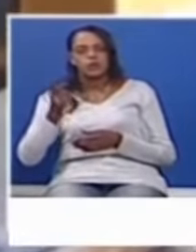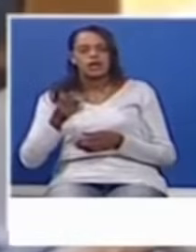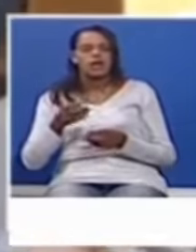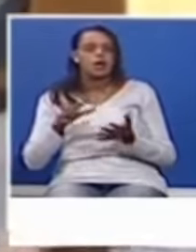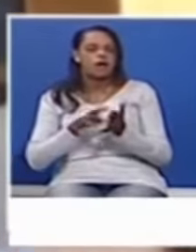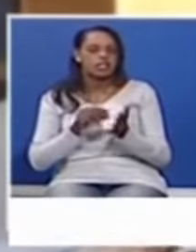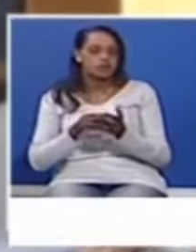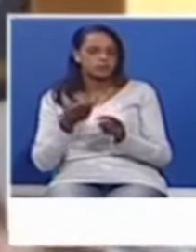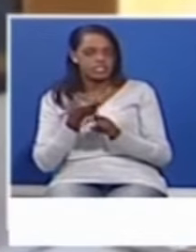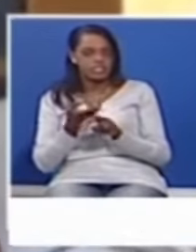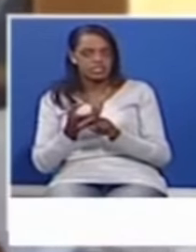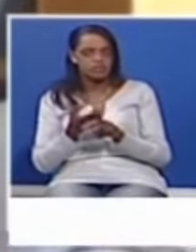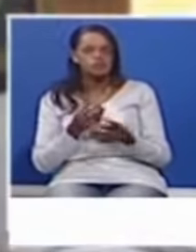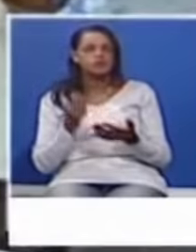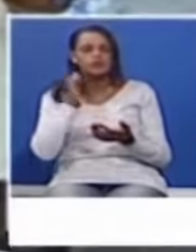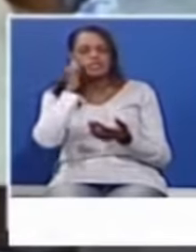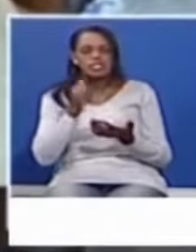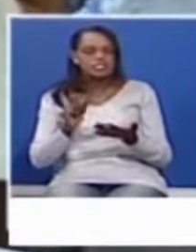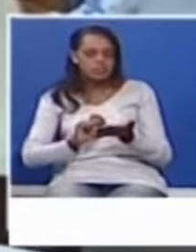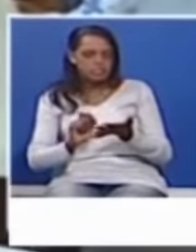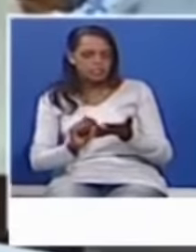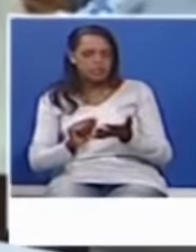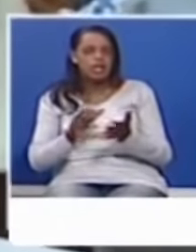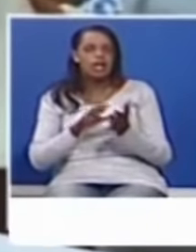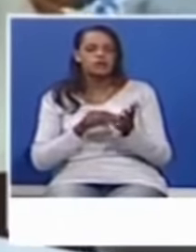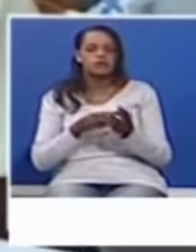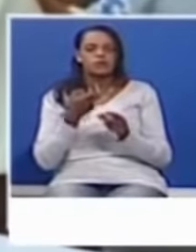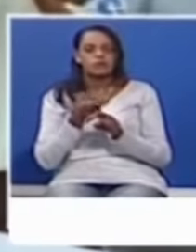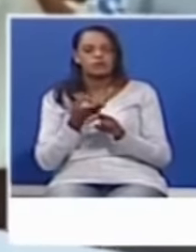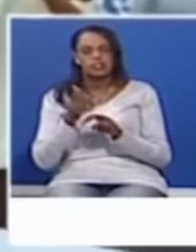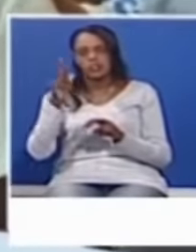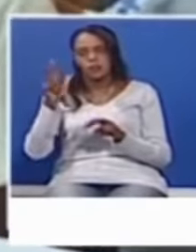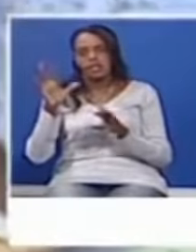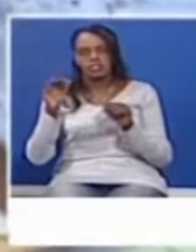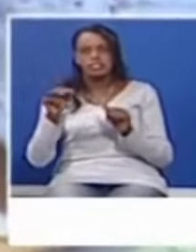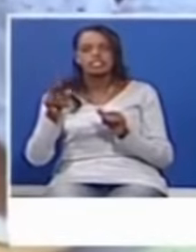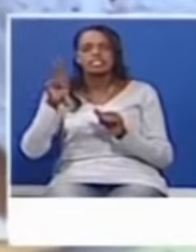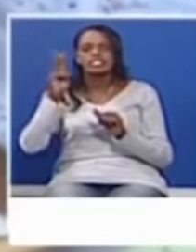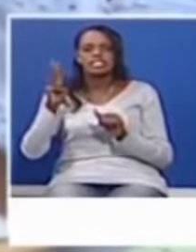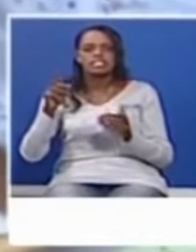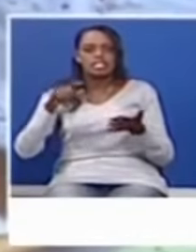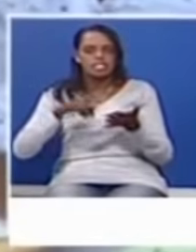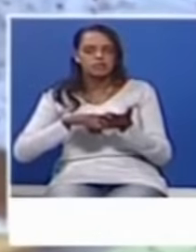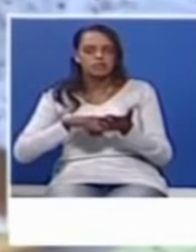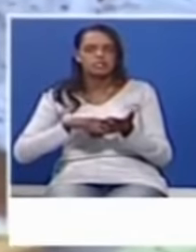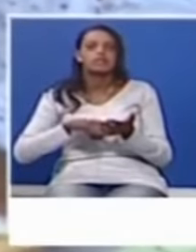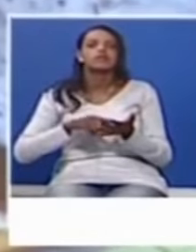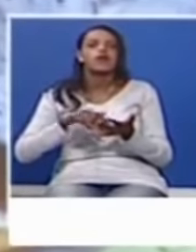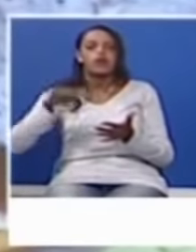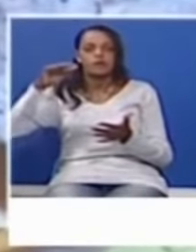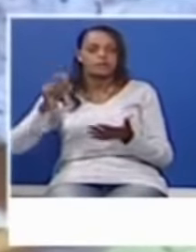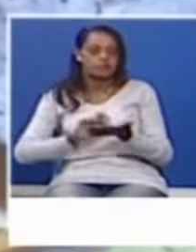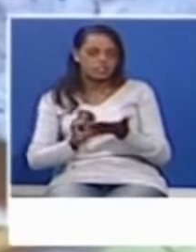فتناتات نستمزگبه وطيئت بزمل كدما اب هاگراو مرمرا شامناي كفلي سلستانت وحادة ميتاويت ابيت كنزگبن